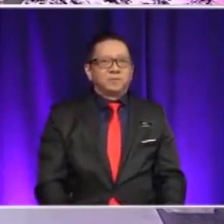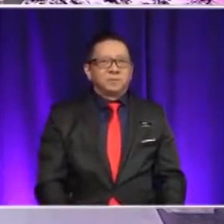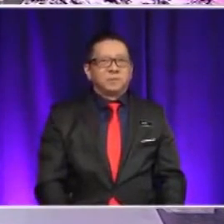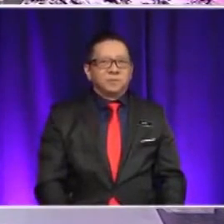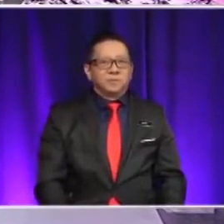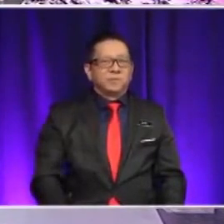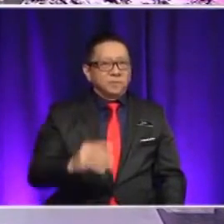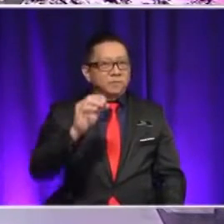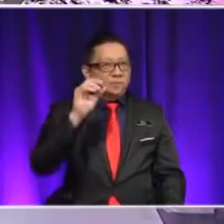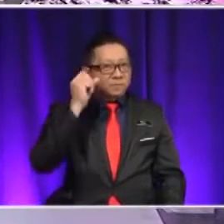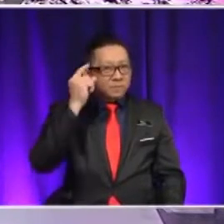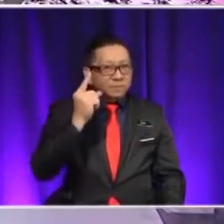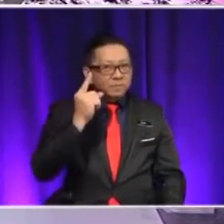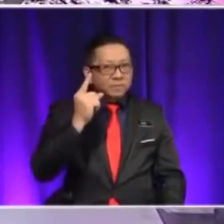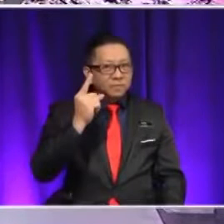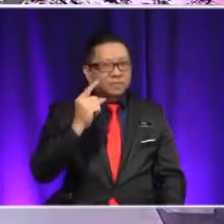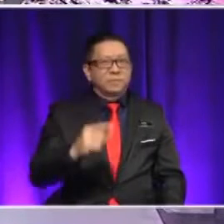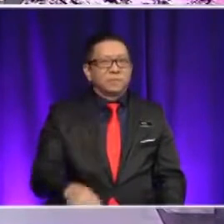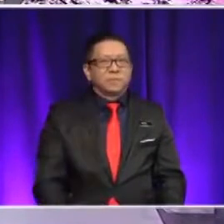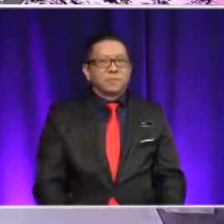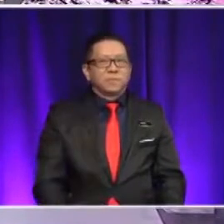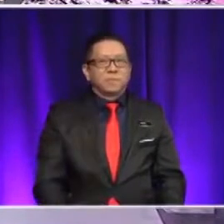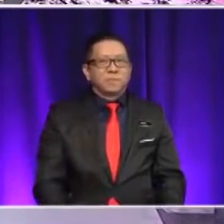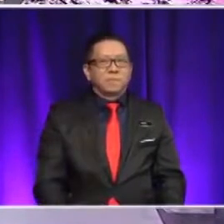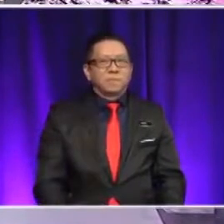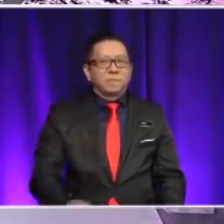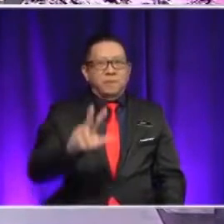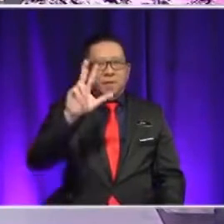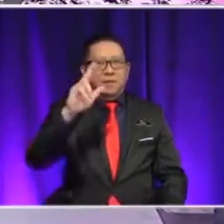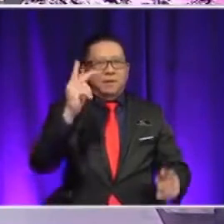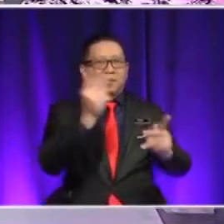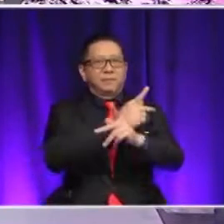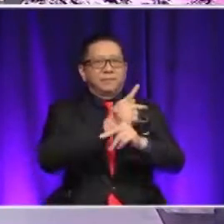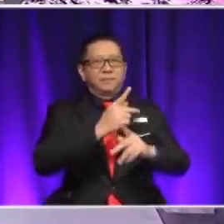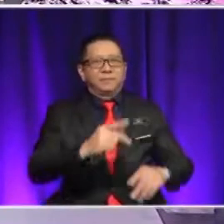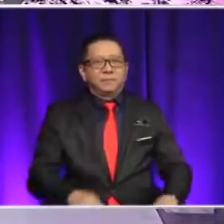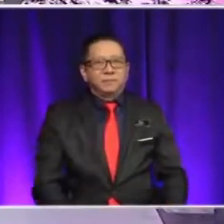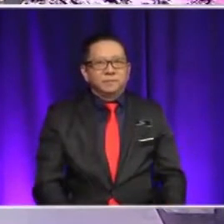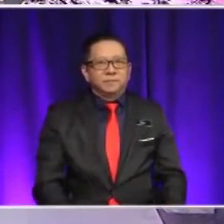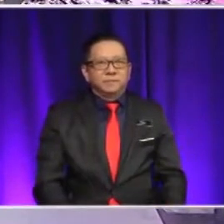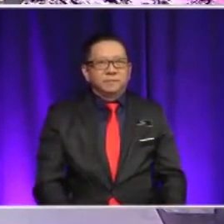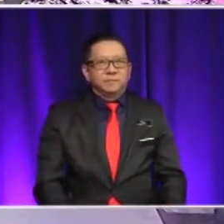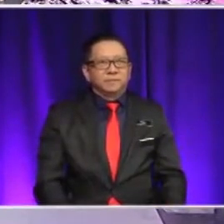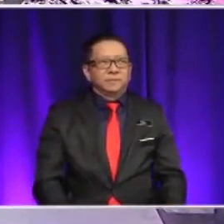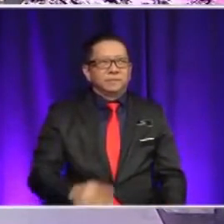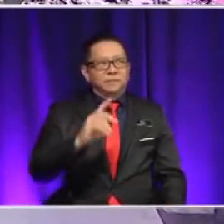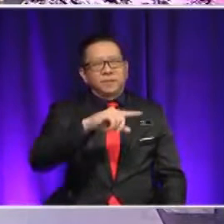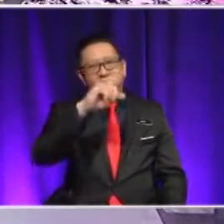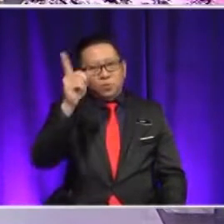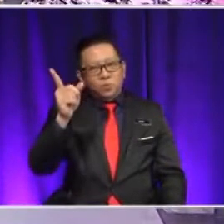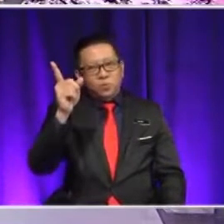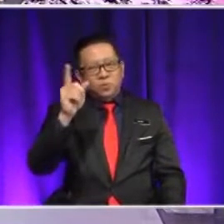Kyle kita buat sapu yang pertama akik di tiga kali dari kiri ke kanan onetwotrip